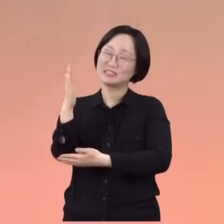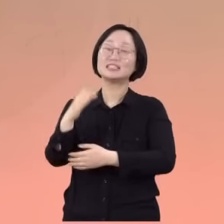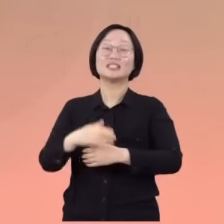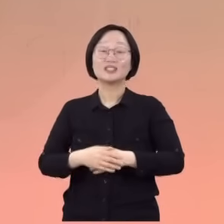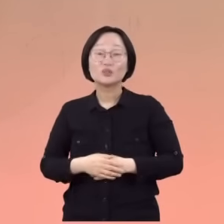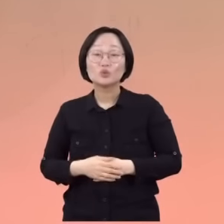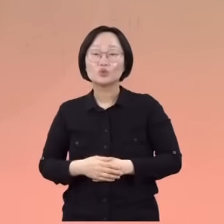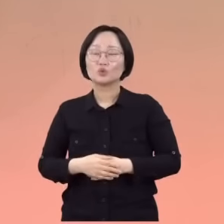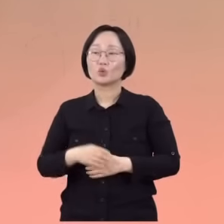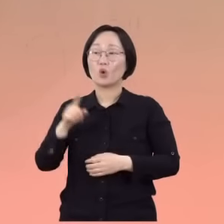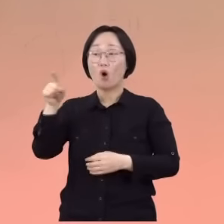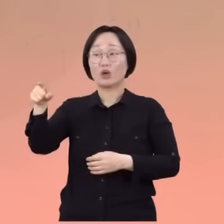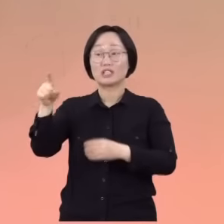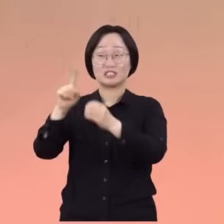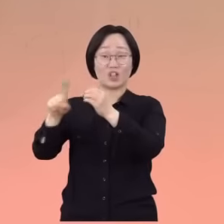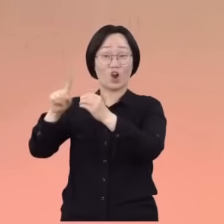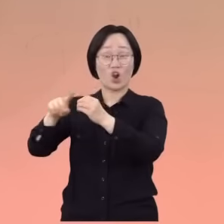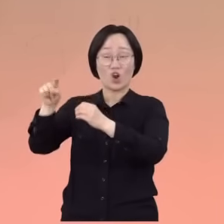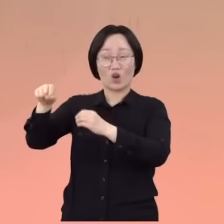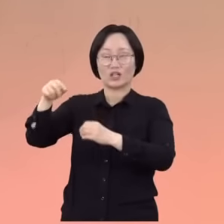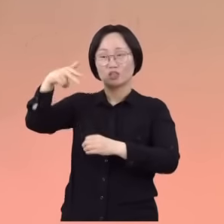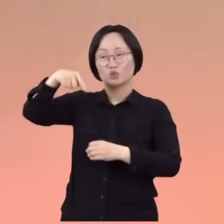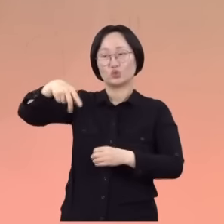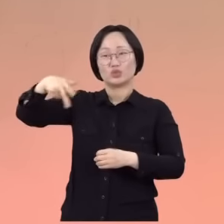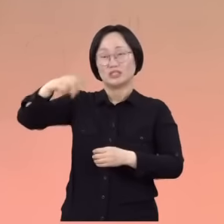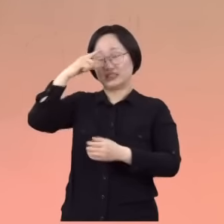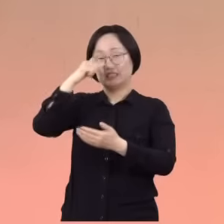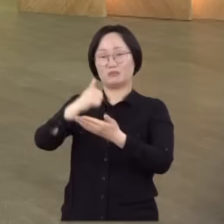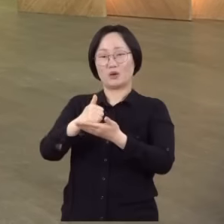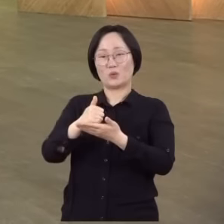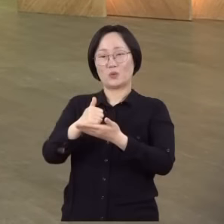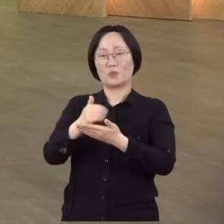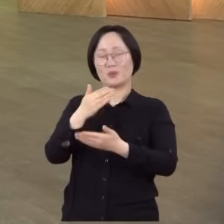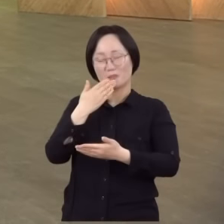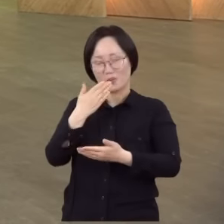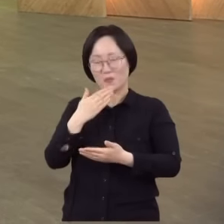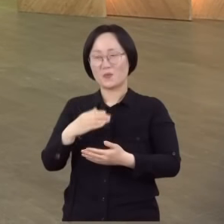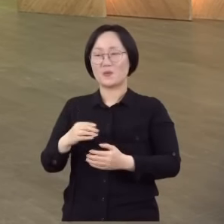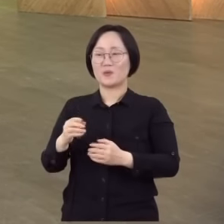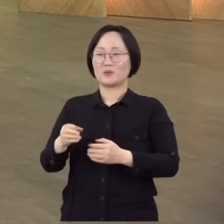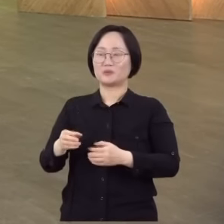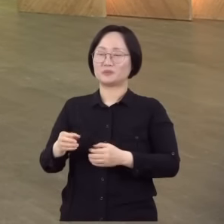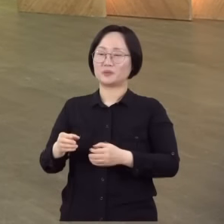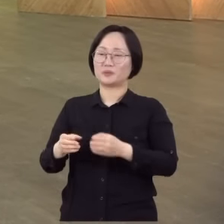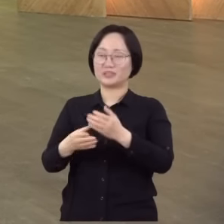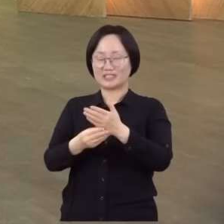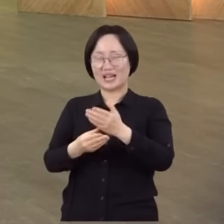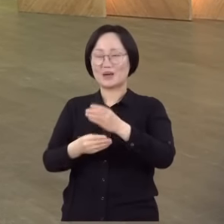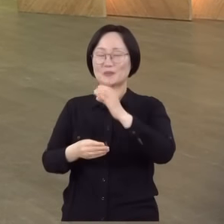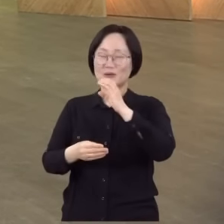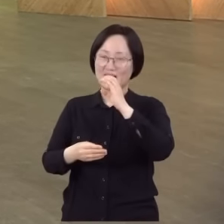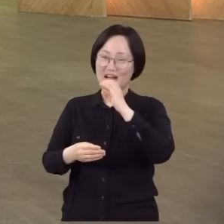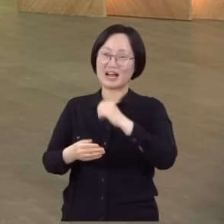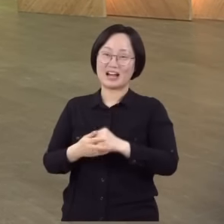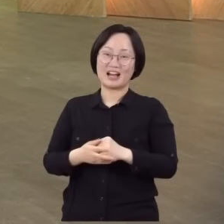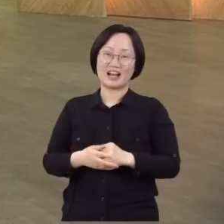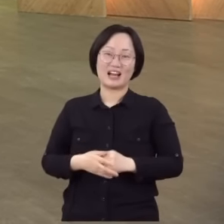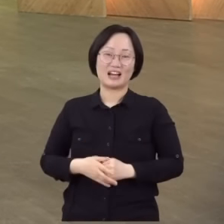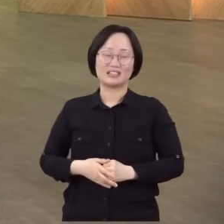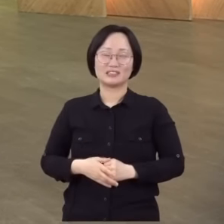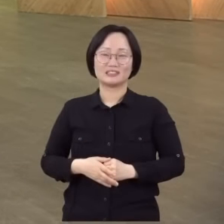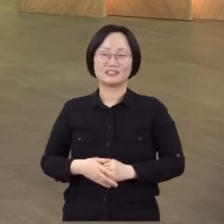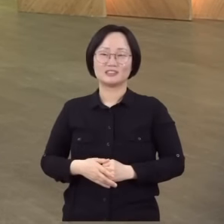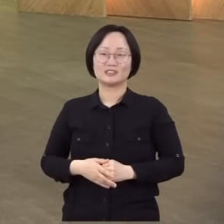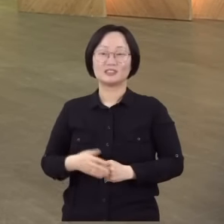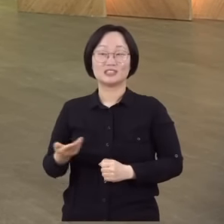스하고 같이 공양하고 찬 잔 마시고 왔는데 그 초 불광사의 오래오래